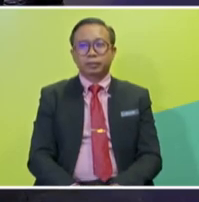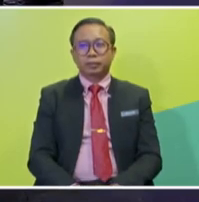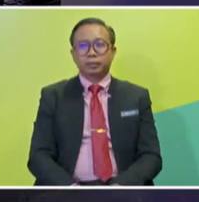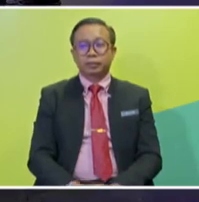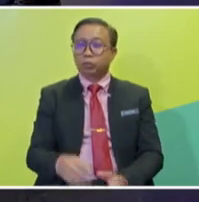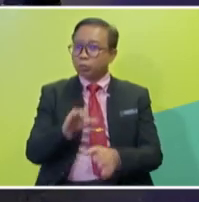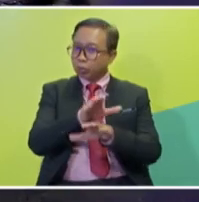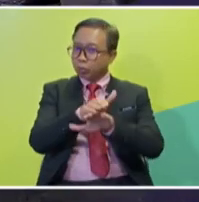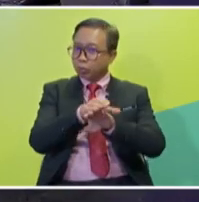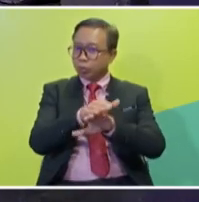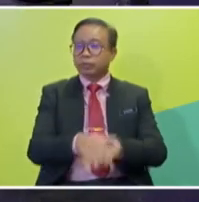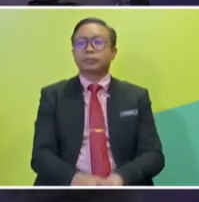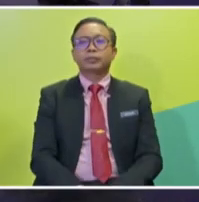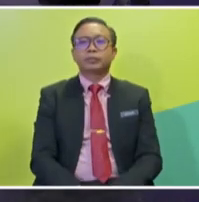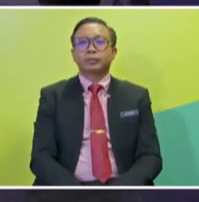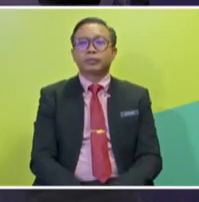ini kura-kuda